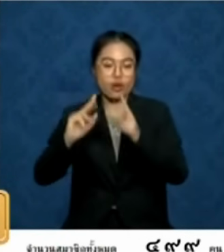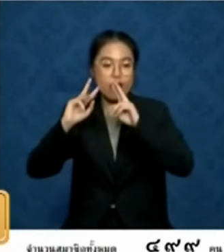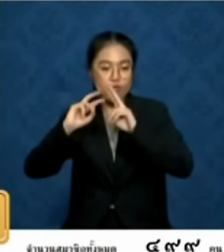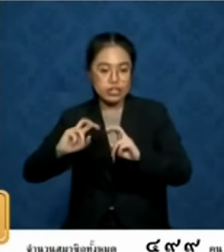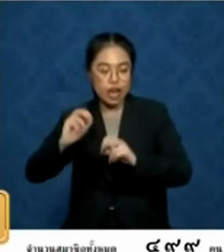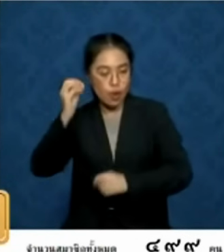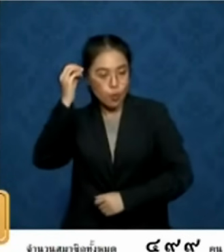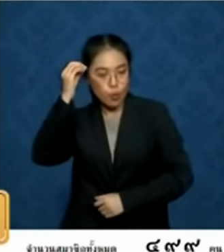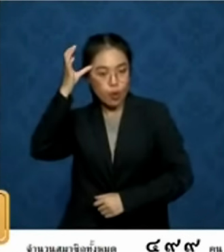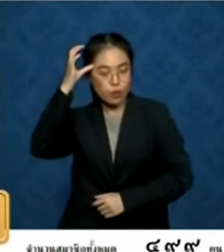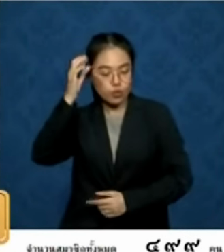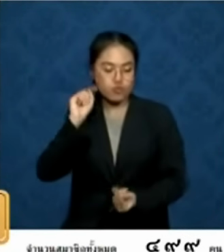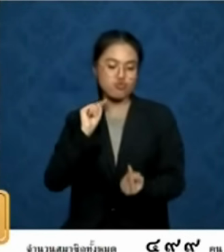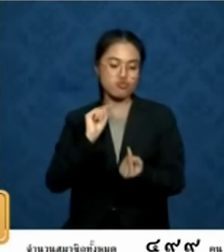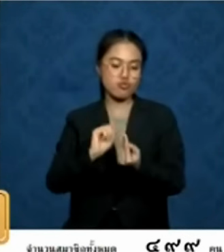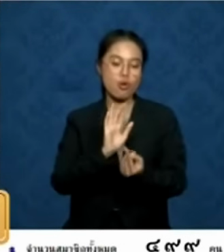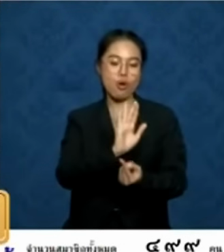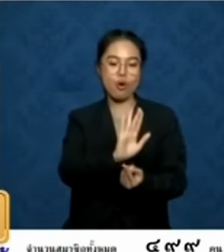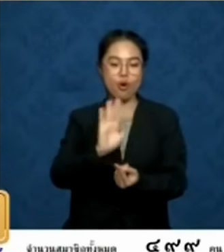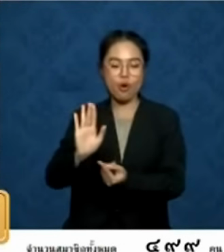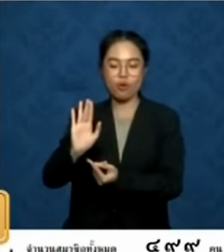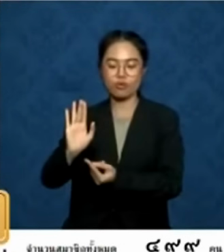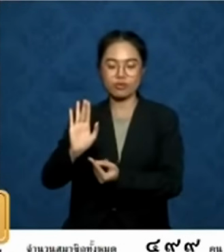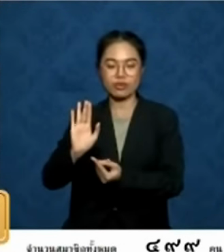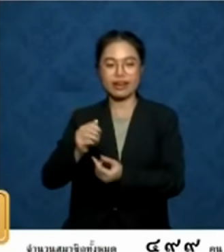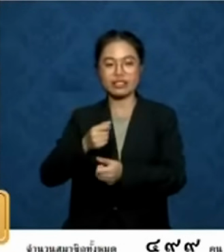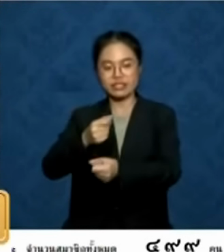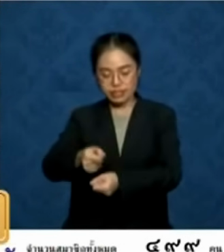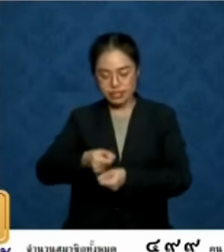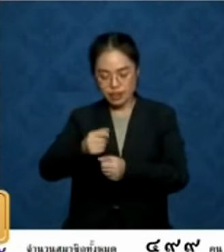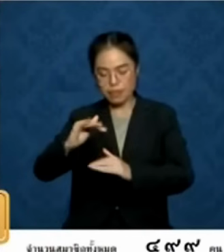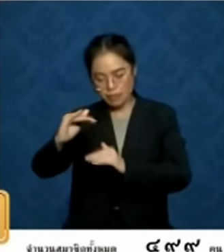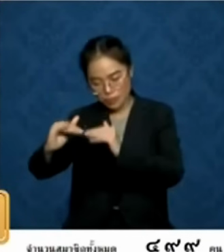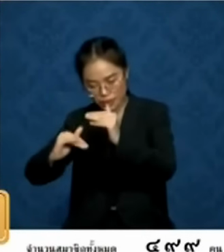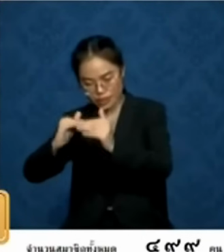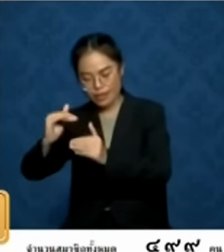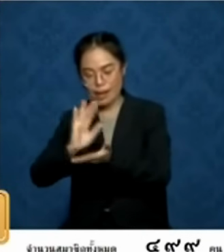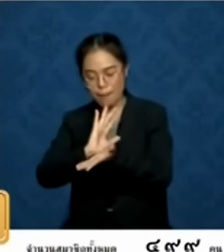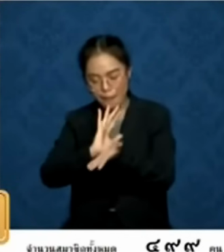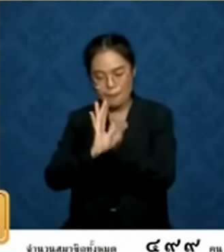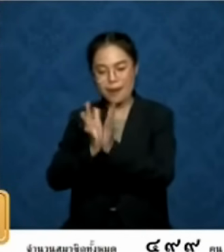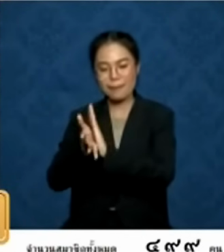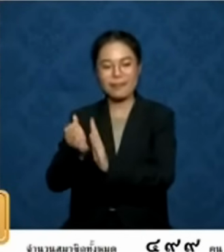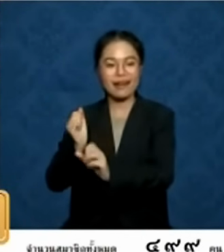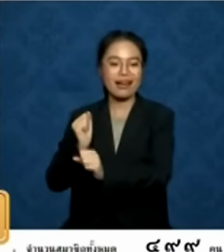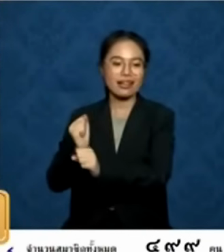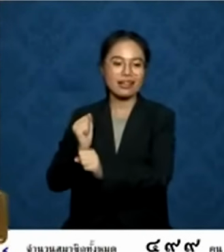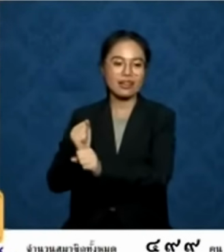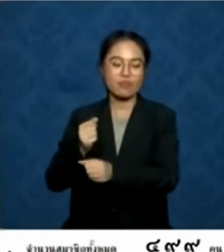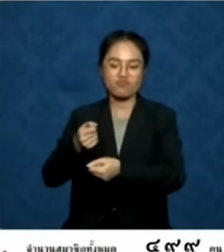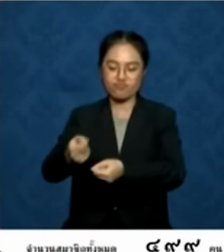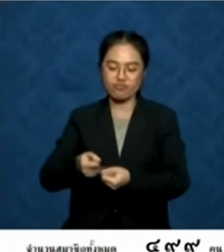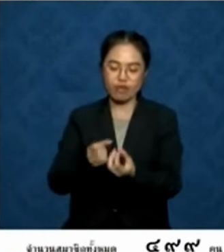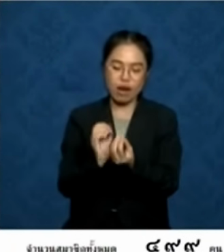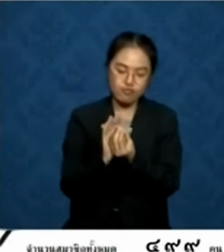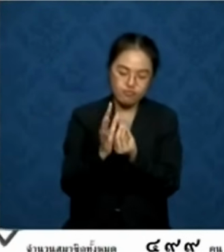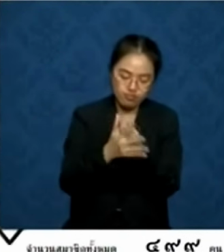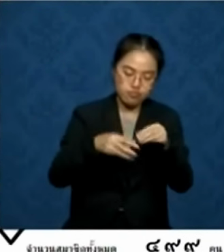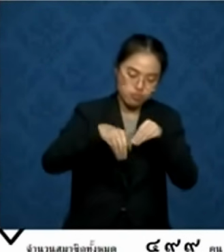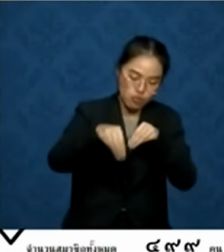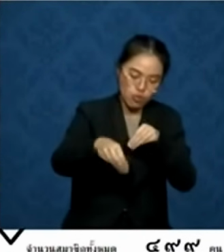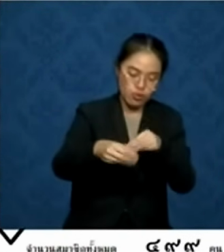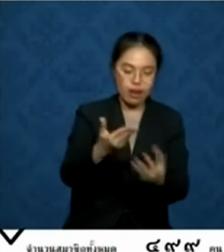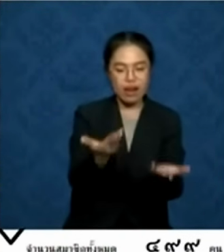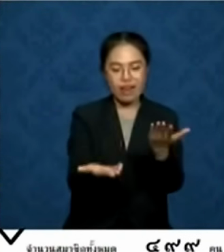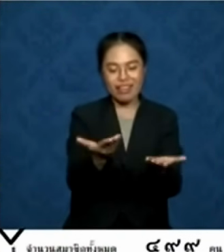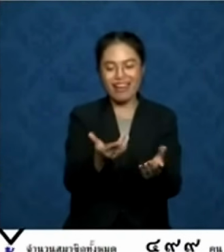ภูมิปัญญาท้องถิ่นพัฒนาศักยภาพการกระบวนการผลิตและปรับเปลี่ยนการผลิตหรือชนิดของพืชปศุสัตว์